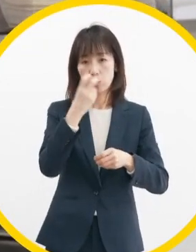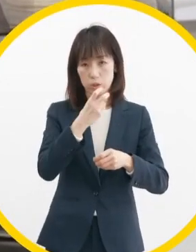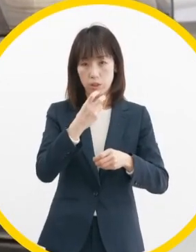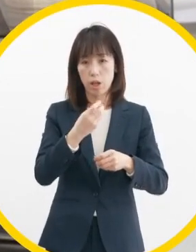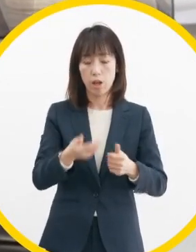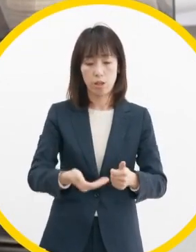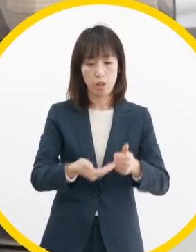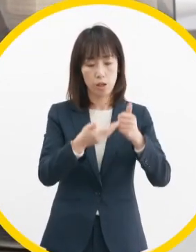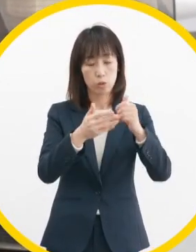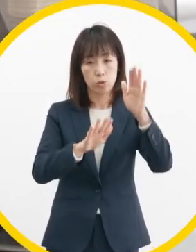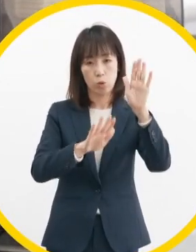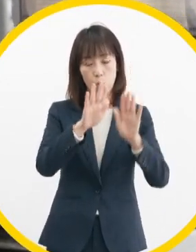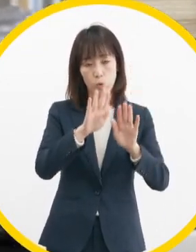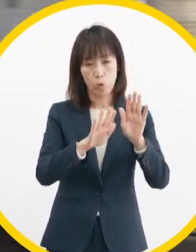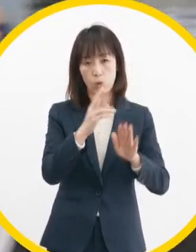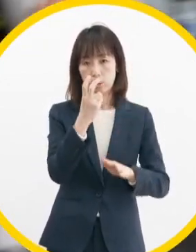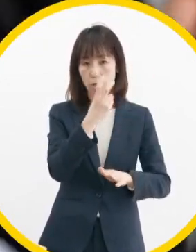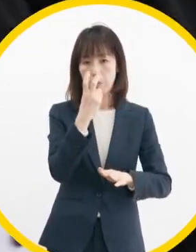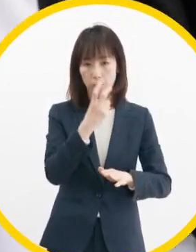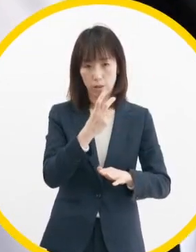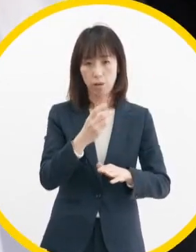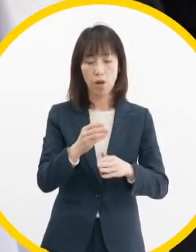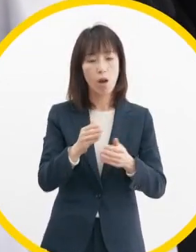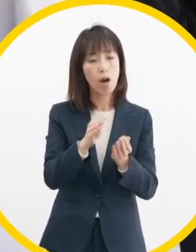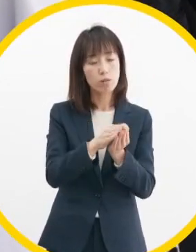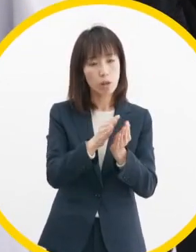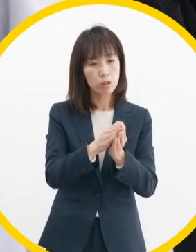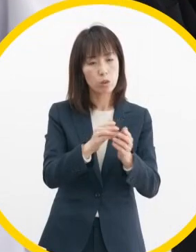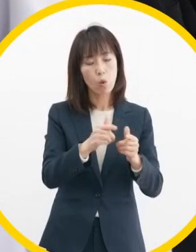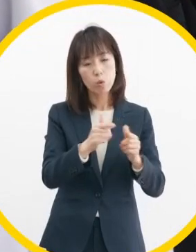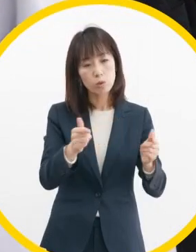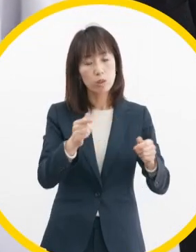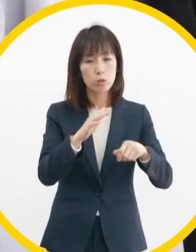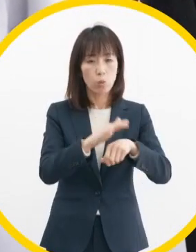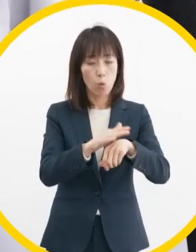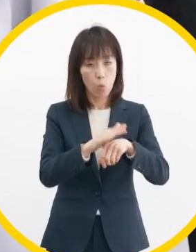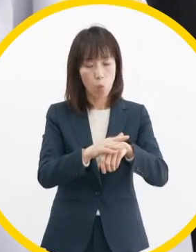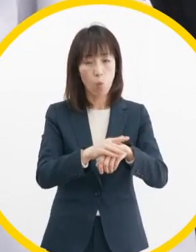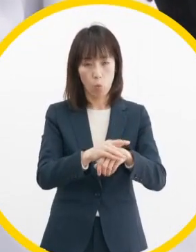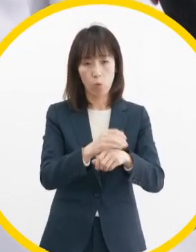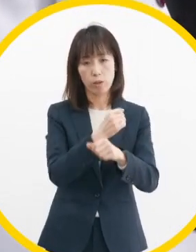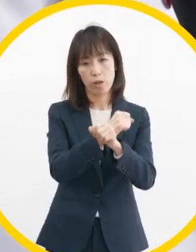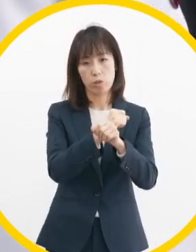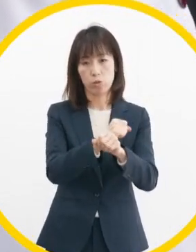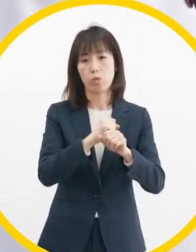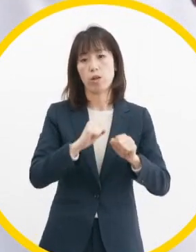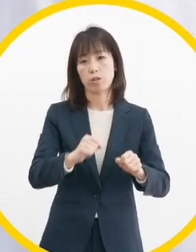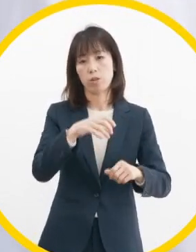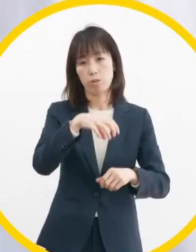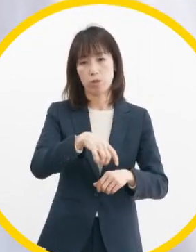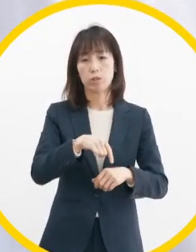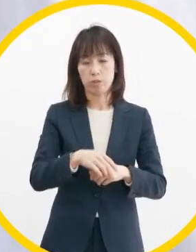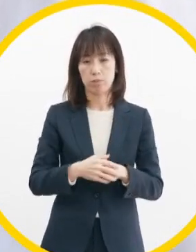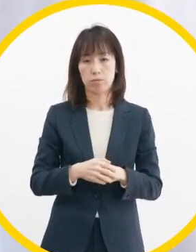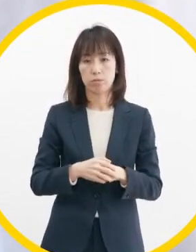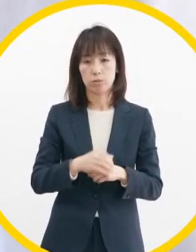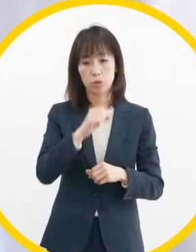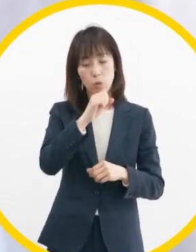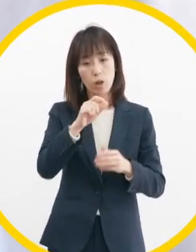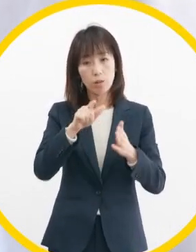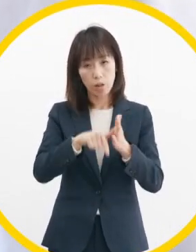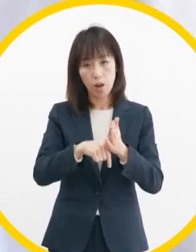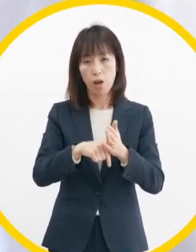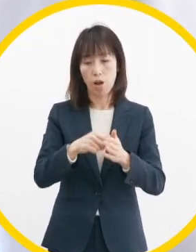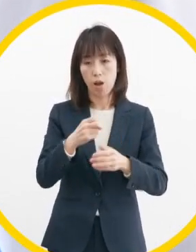して生育状況を調べて、どうやったらアサリが増やせるかっていうのを研究しているところです。よかった